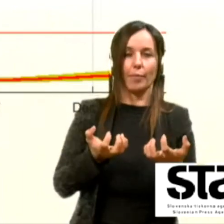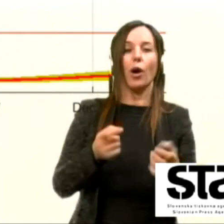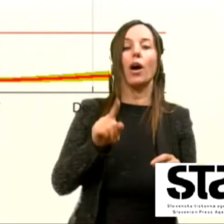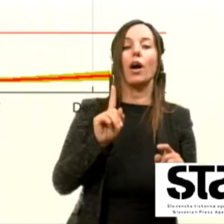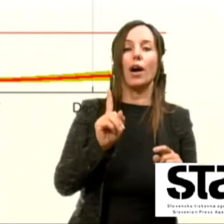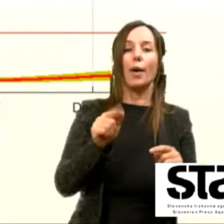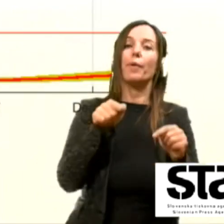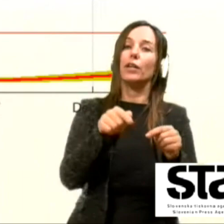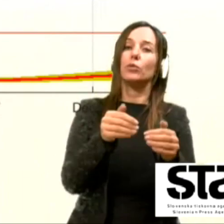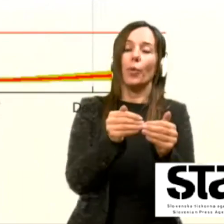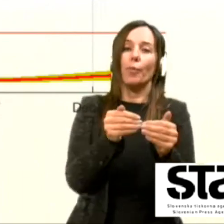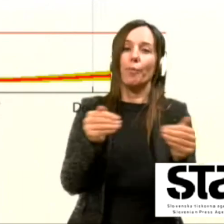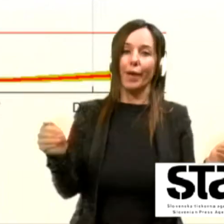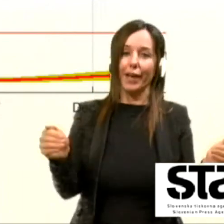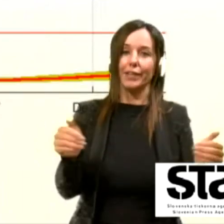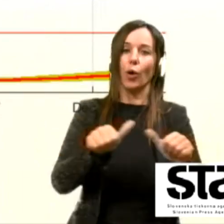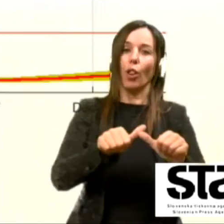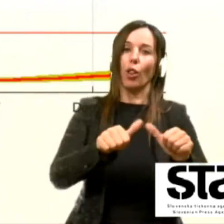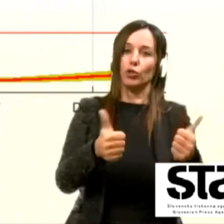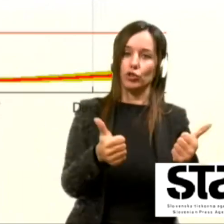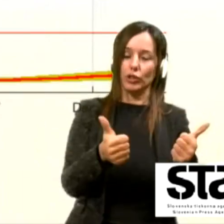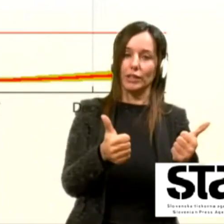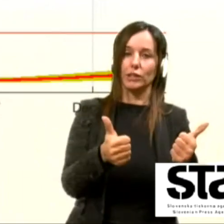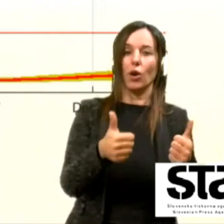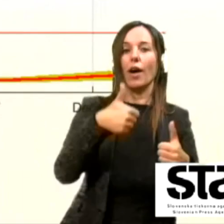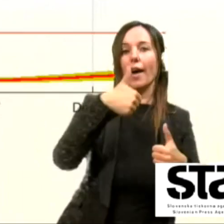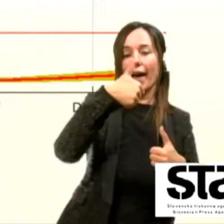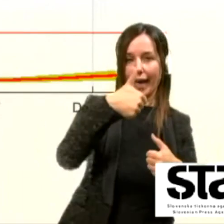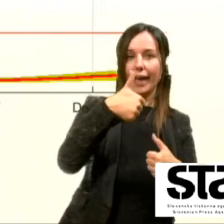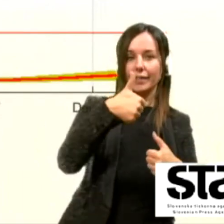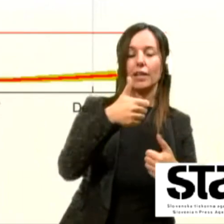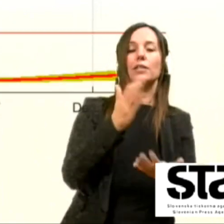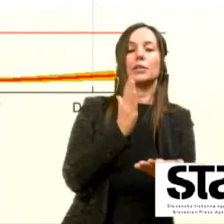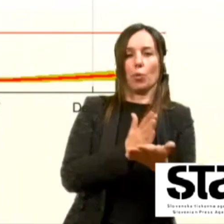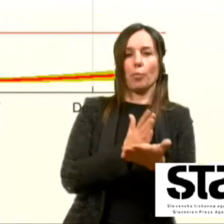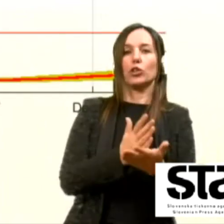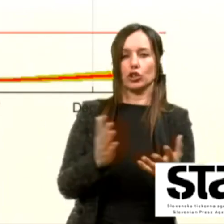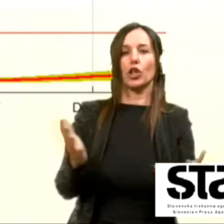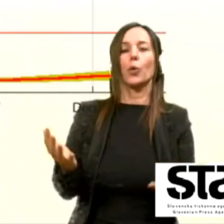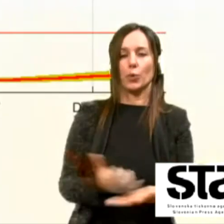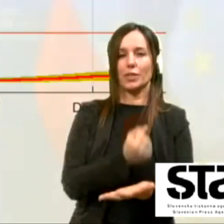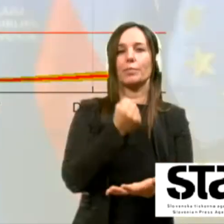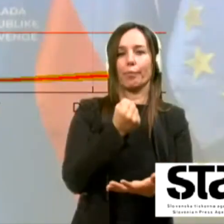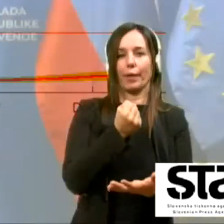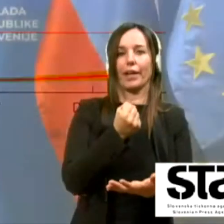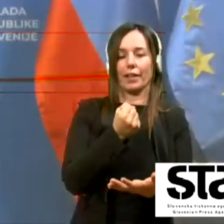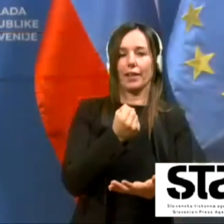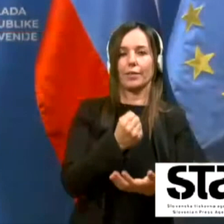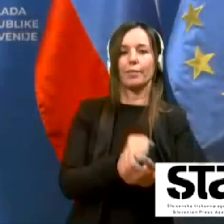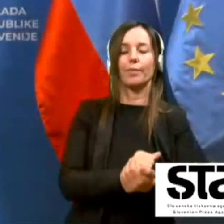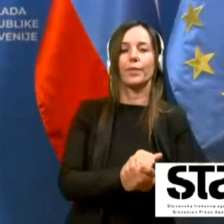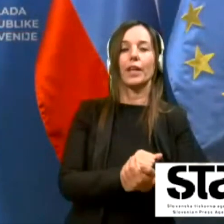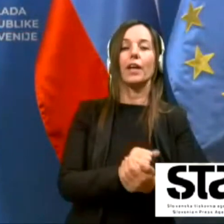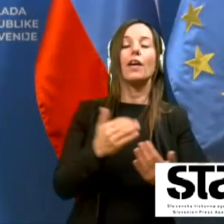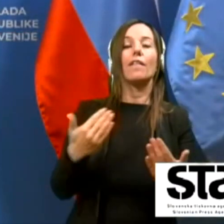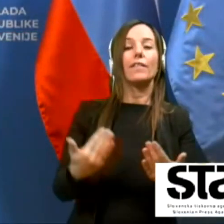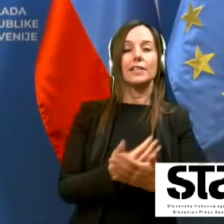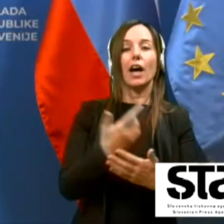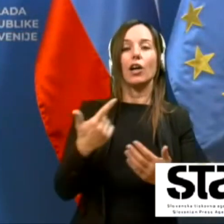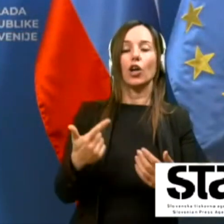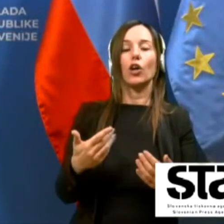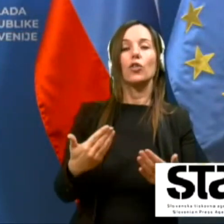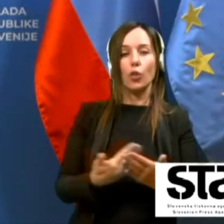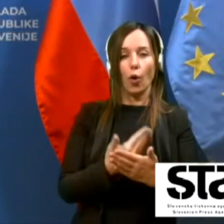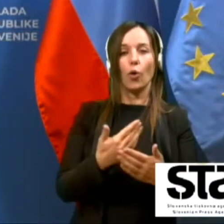mejno ločnico 1 smo že presegli, skratka zdaj vsak novo okuženi